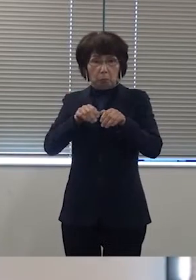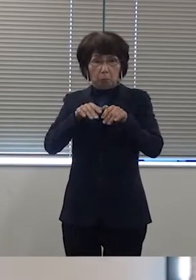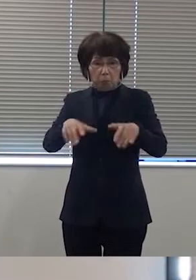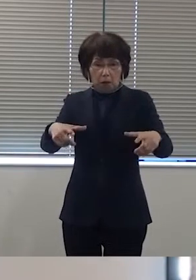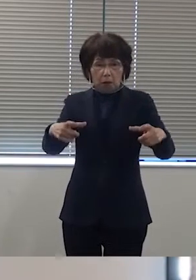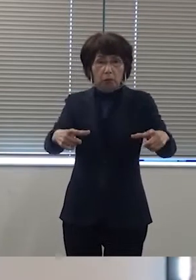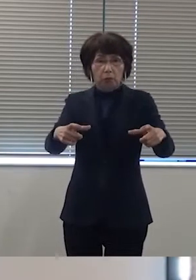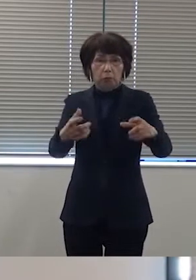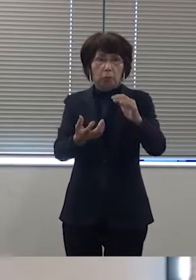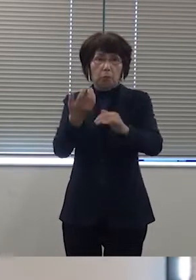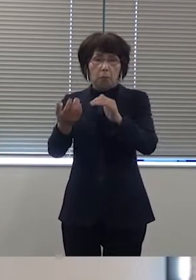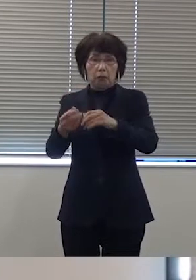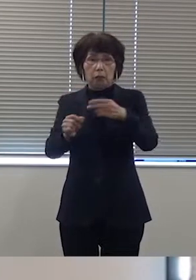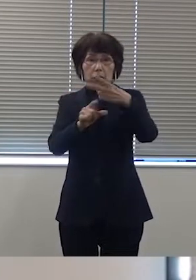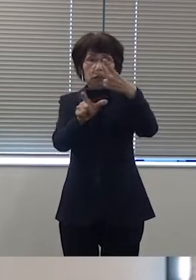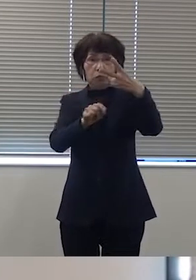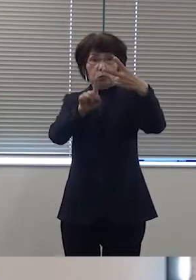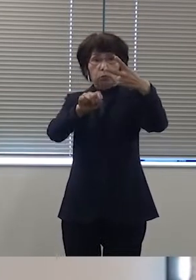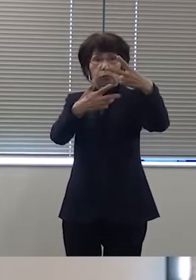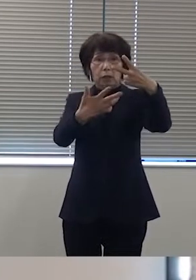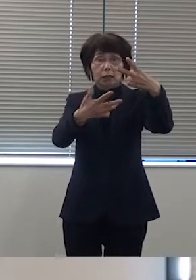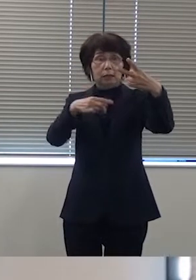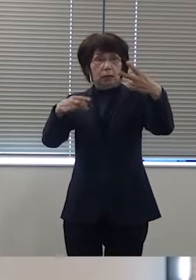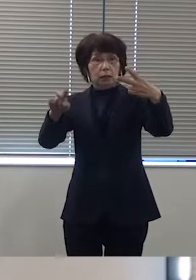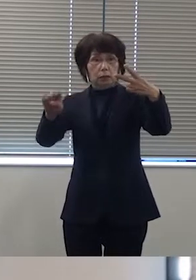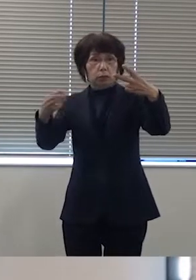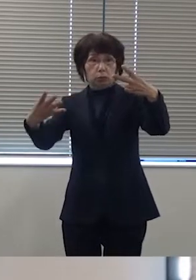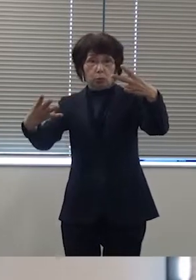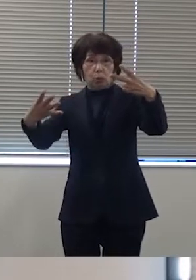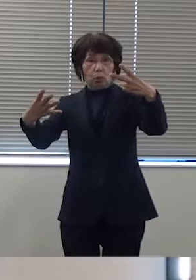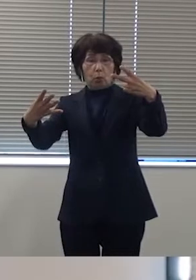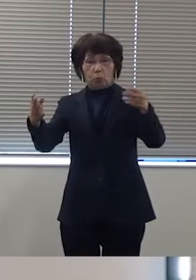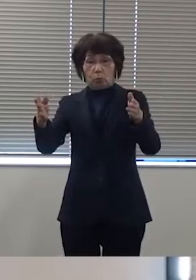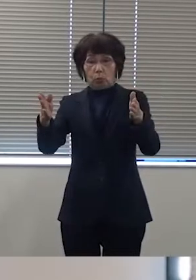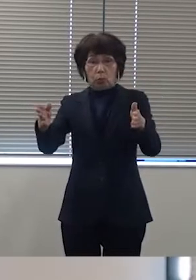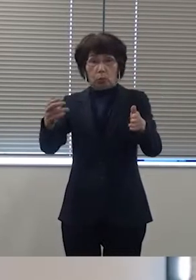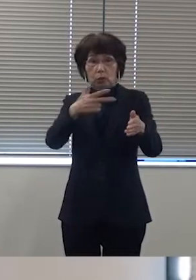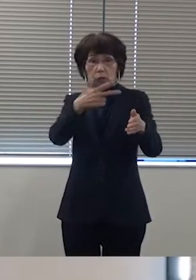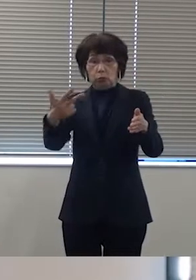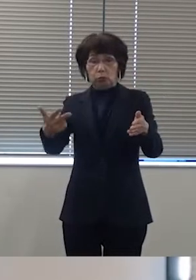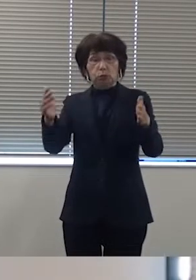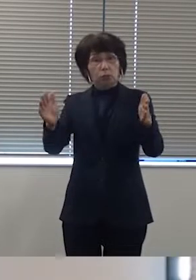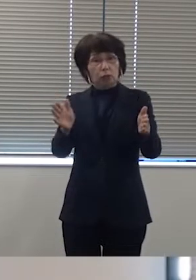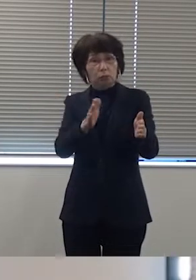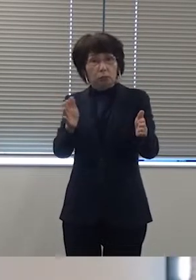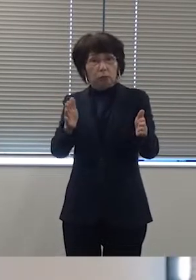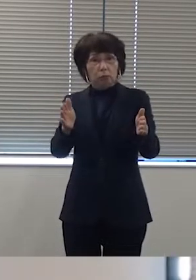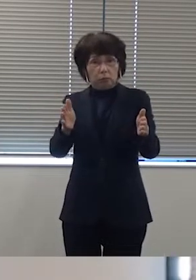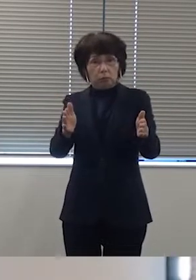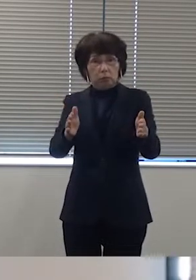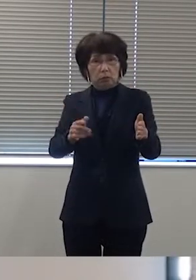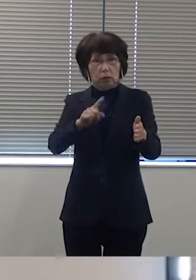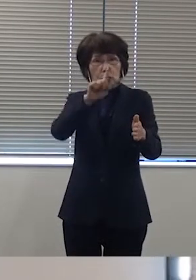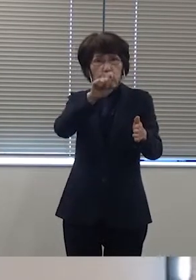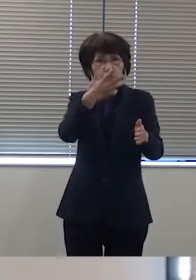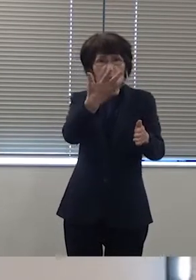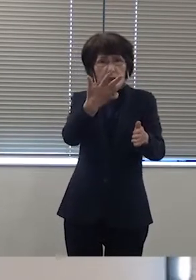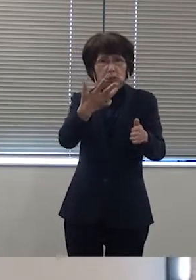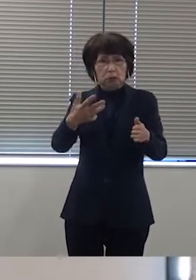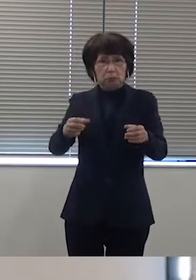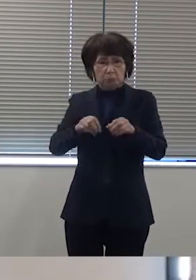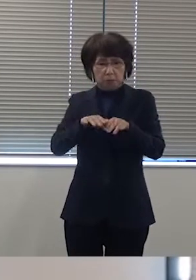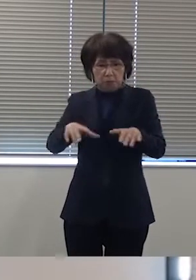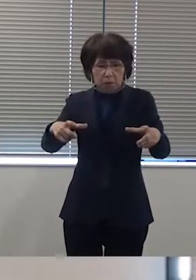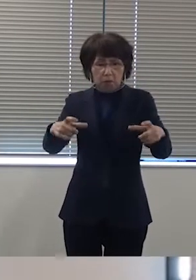して、2月の18日から24日、このほぼ1週間程度で、18件クラスターが